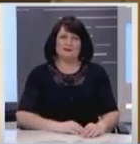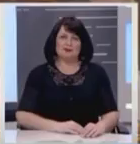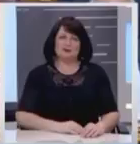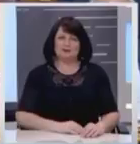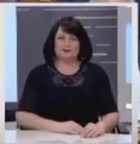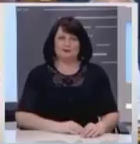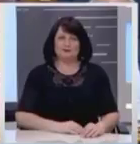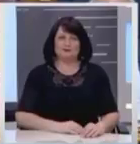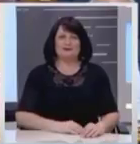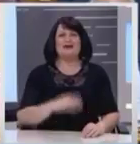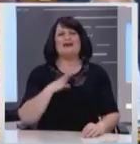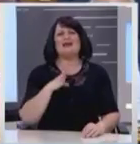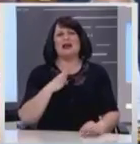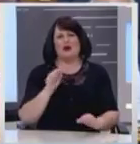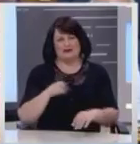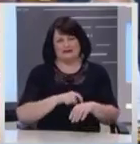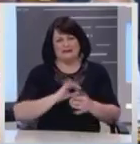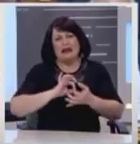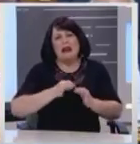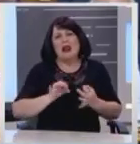Δεν θα ήθελα να μπω σε περισσότερες